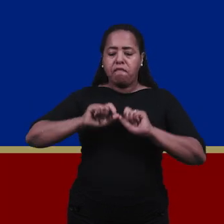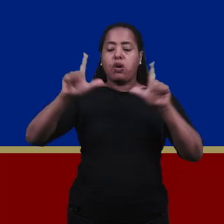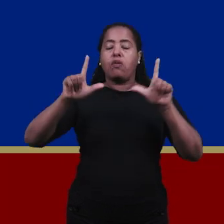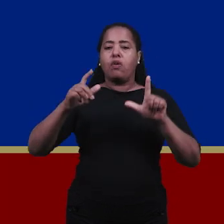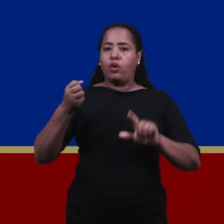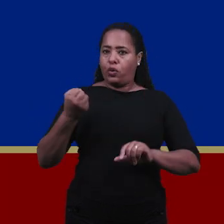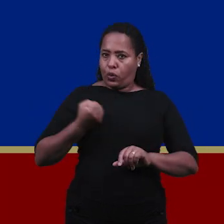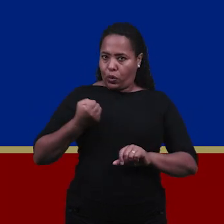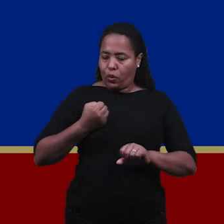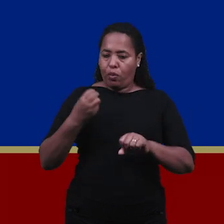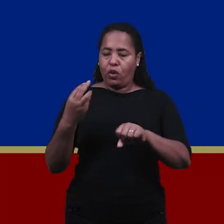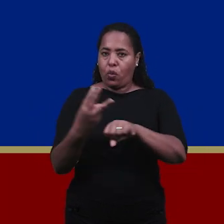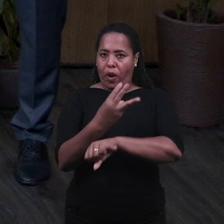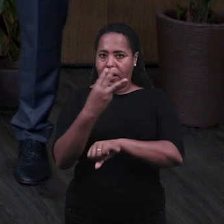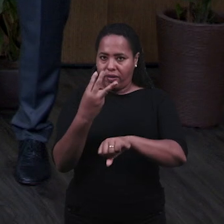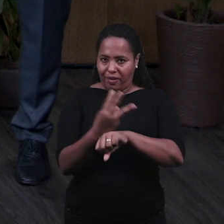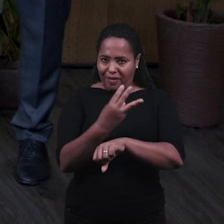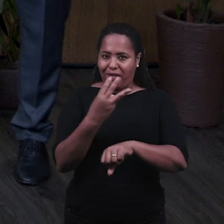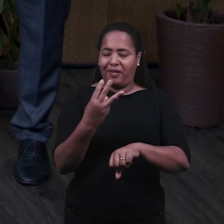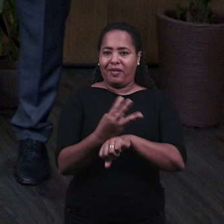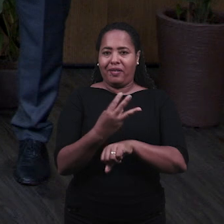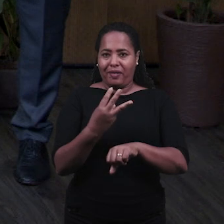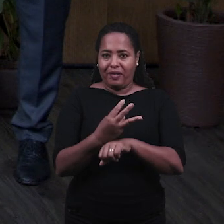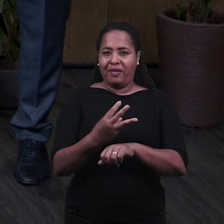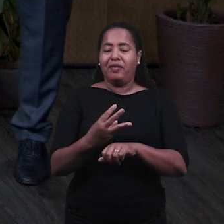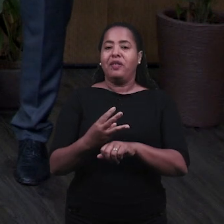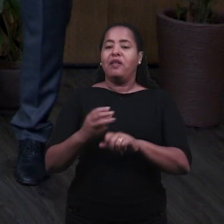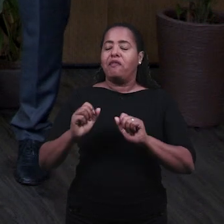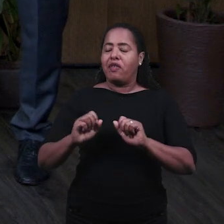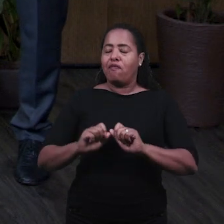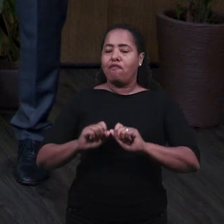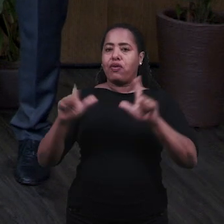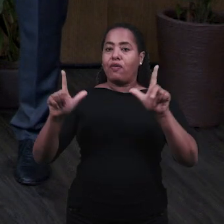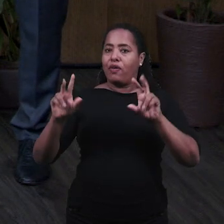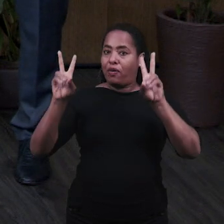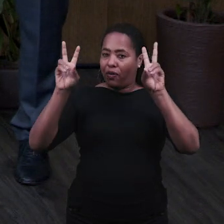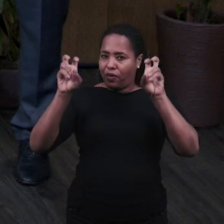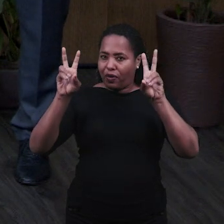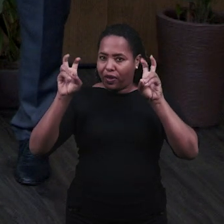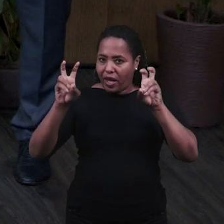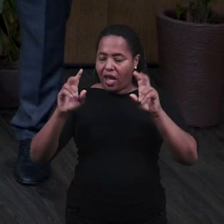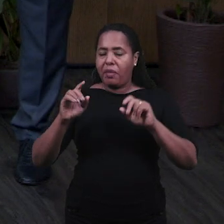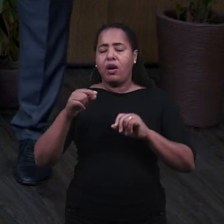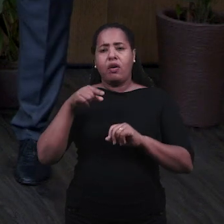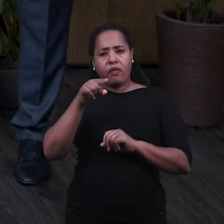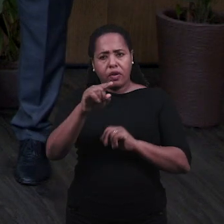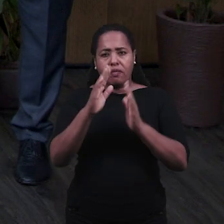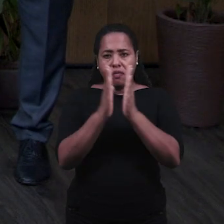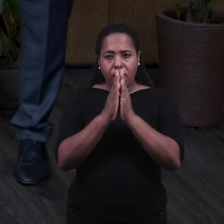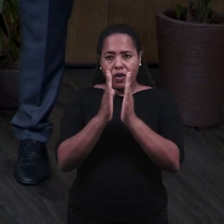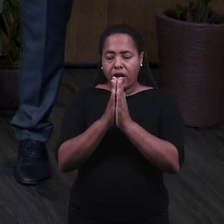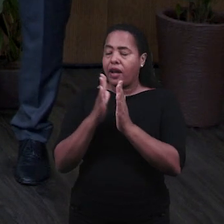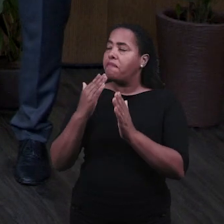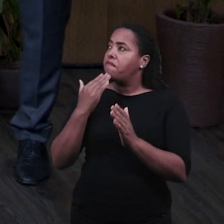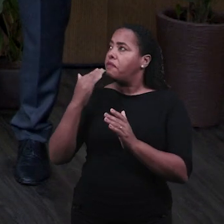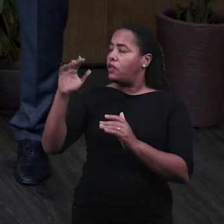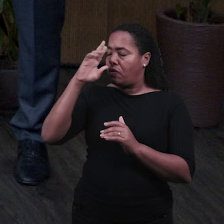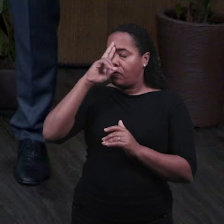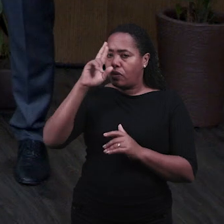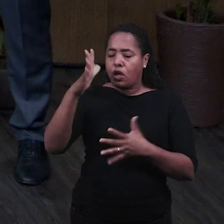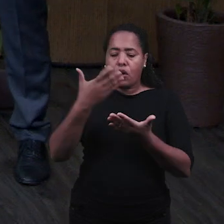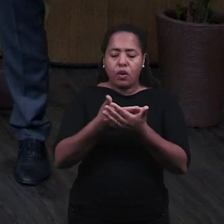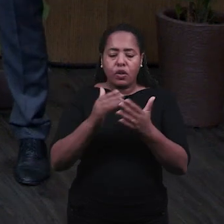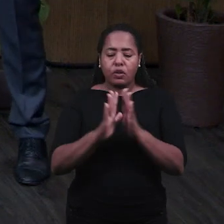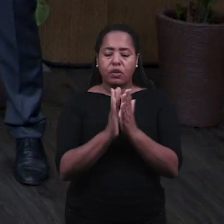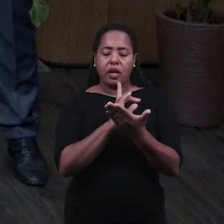dirigé vers un numéro WhatsApp. Et un thème va apparaître, vous allez prier, chercher le Seigneur, étudier